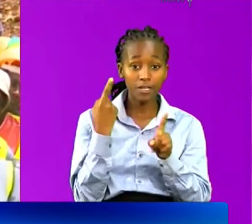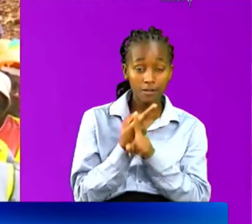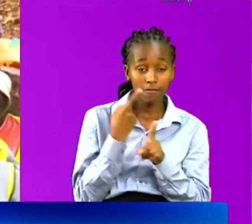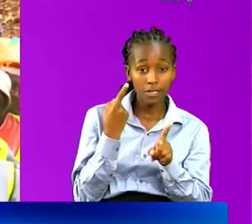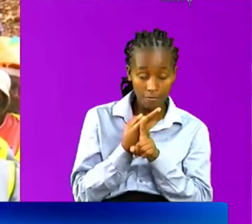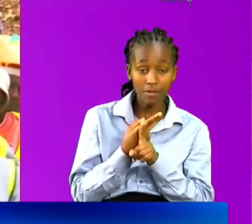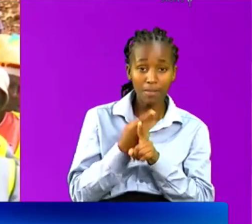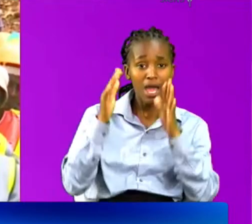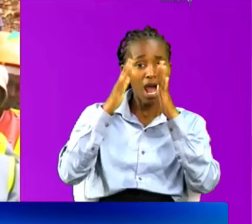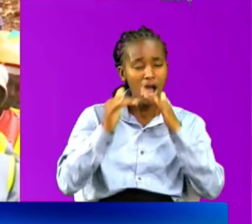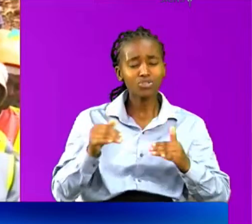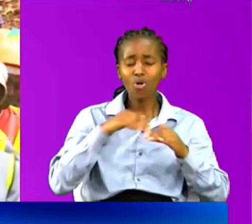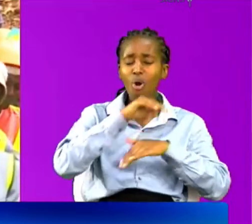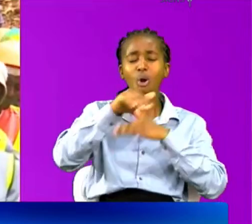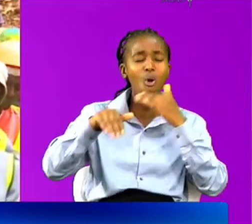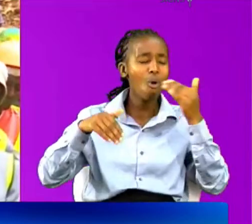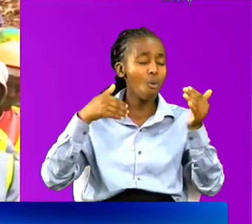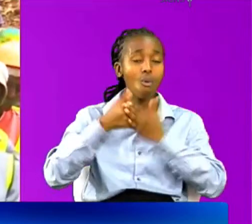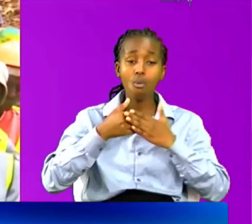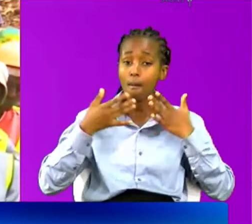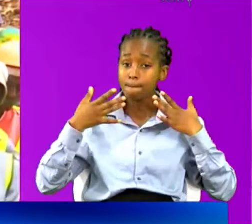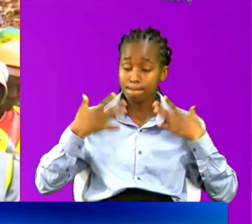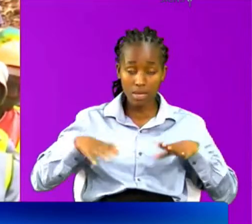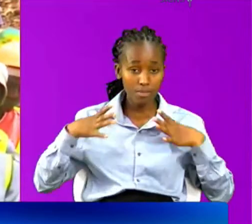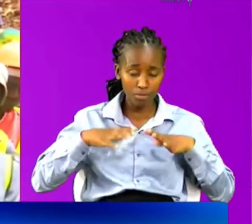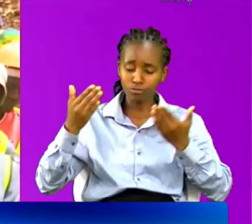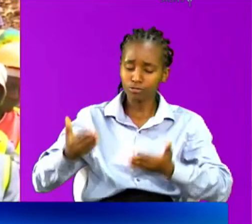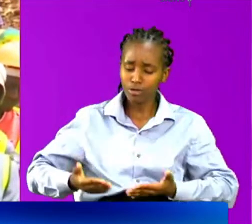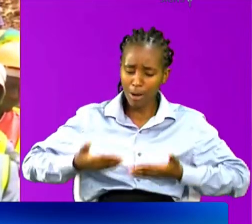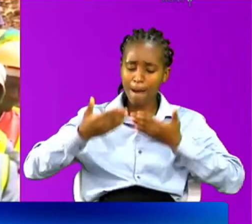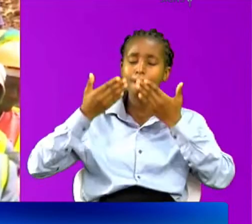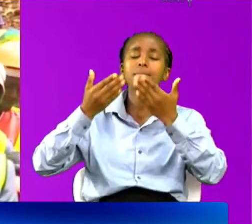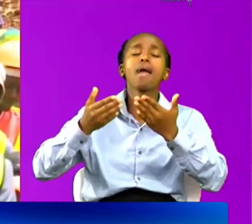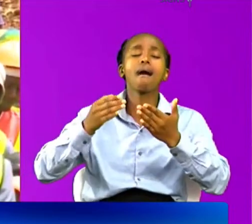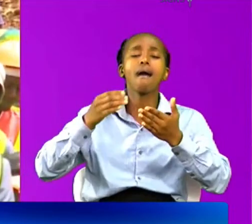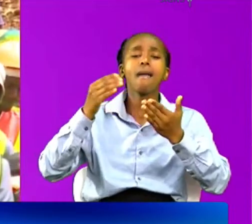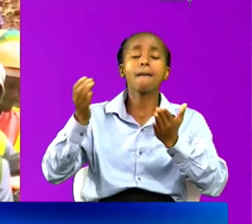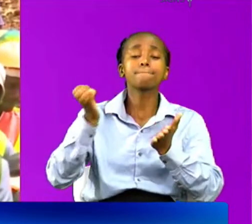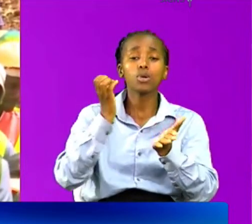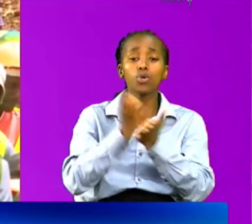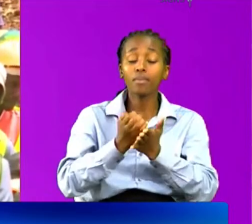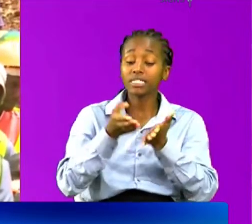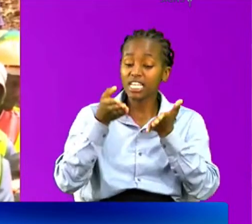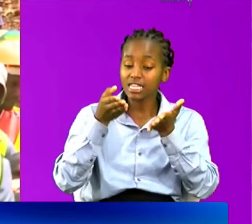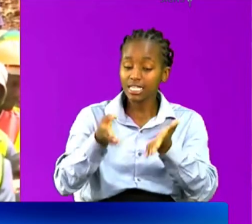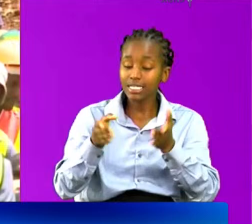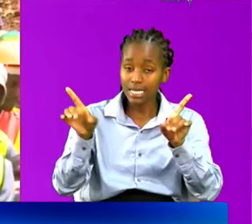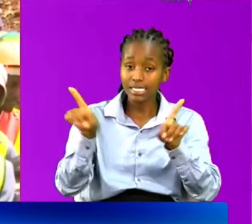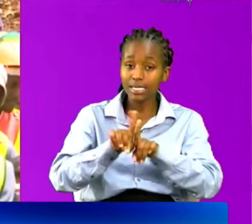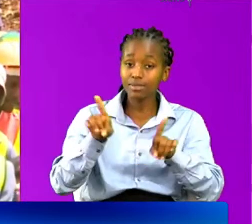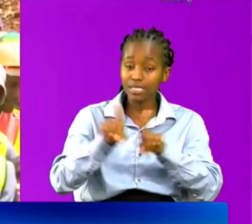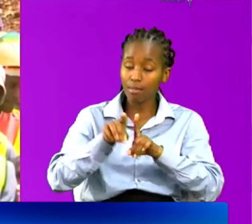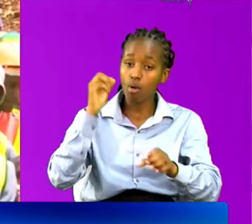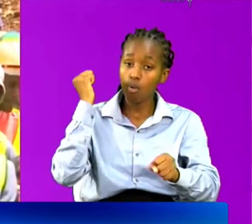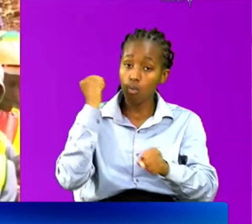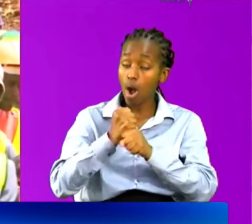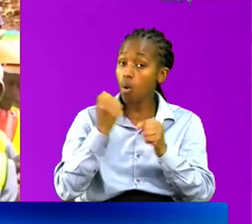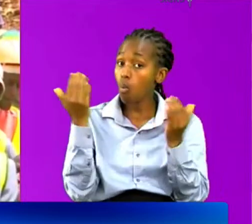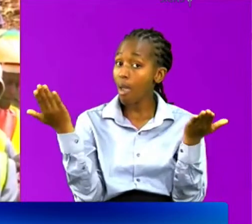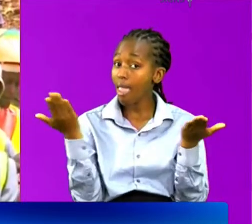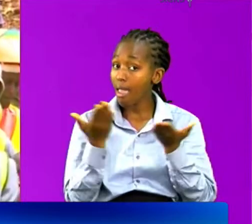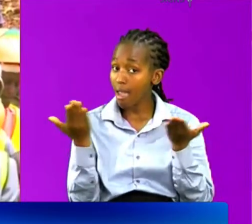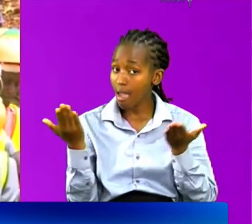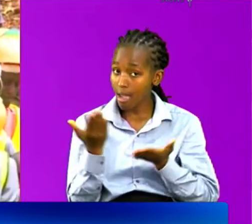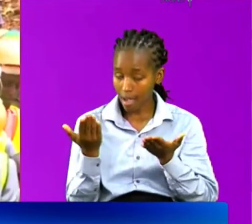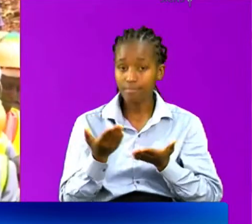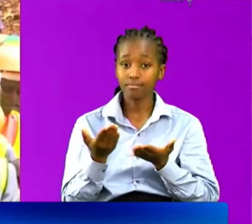maengineer. Hawa watu wote watafanya kazi katika hii sekta. Hii sekta ndio itatupatia